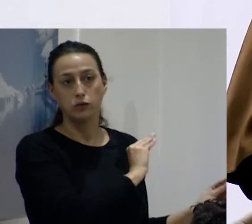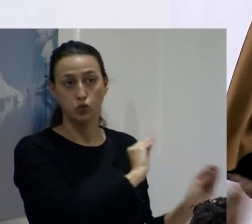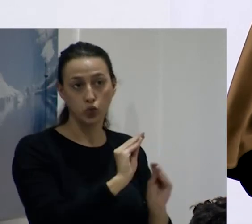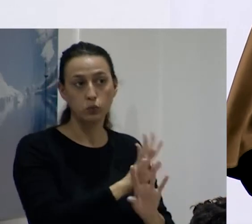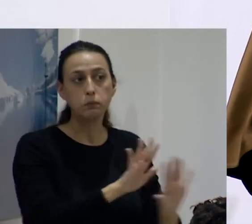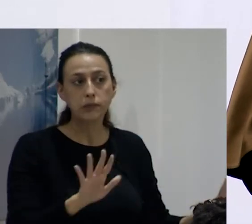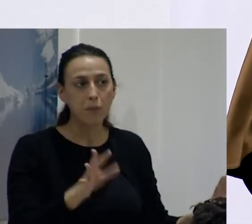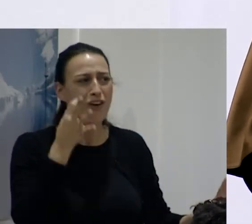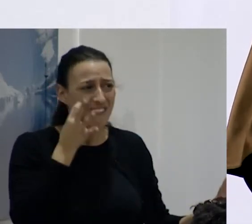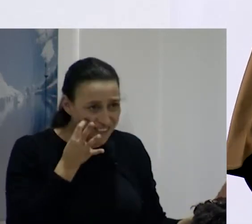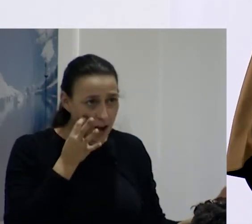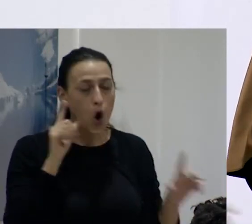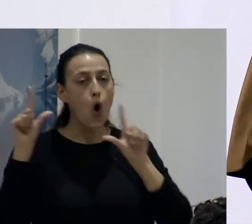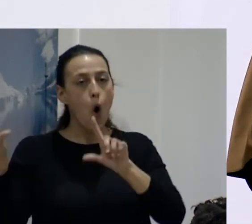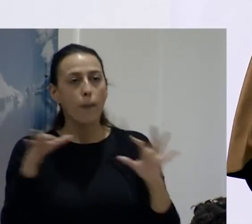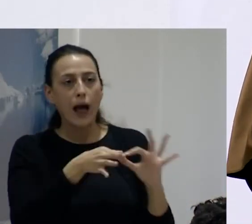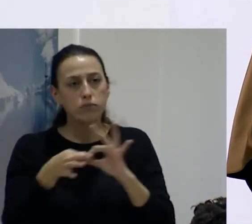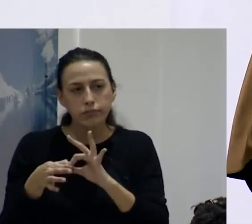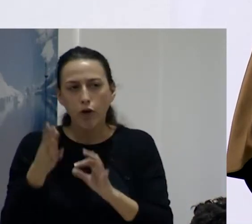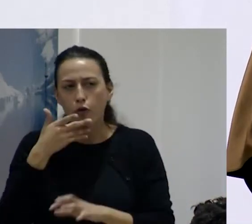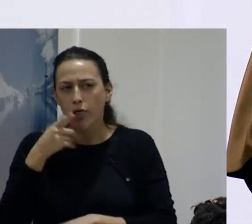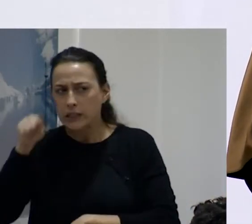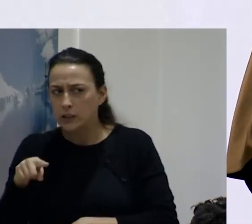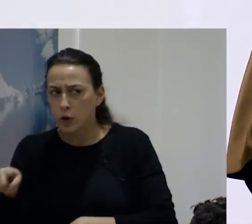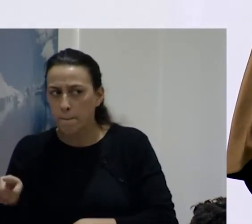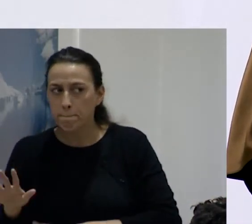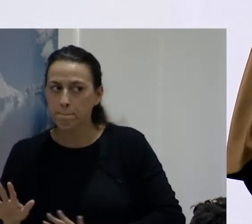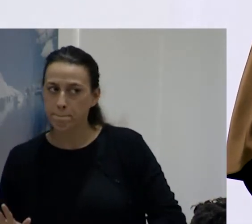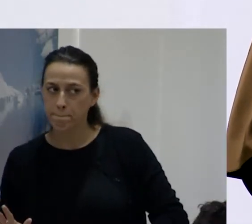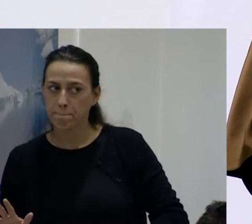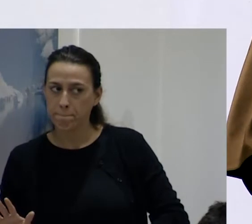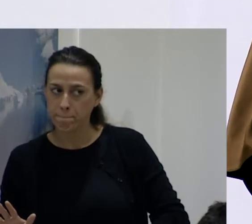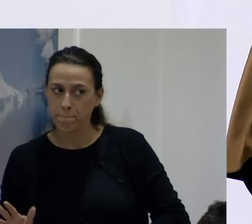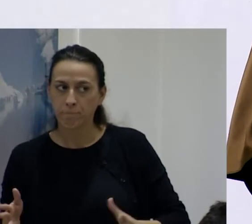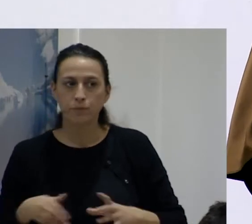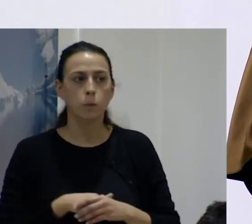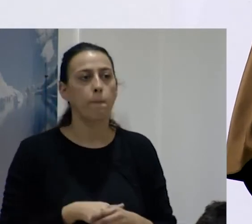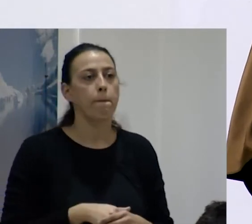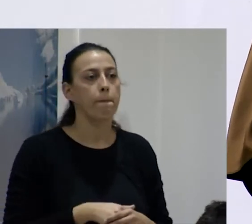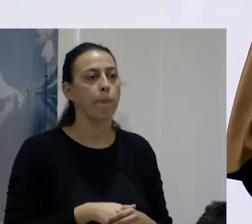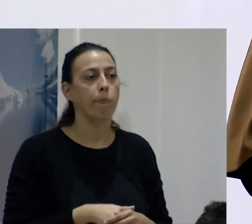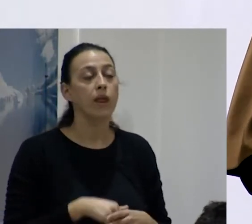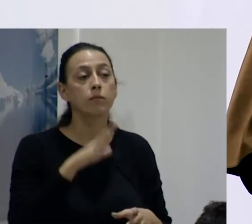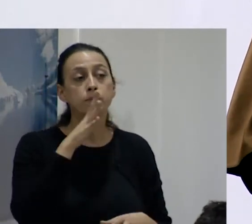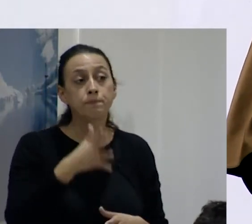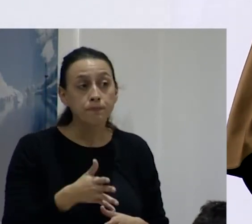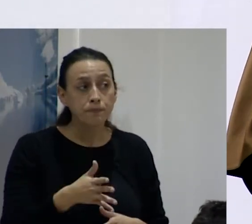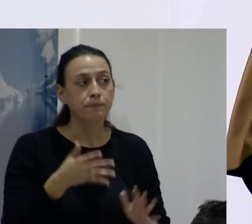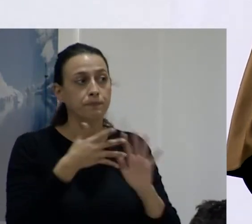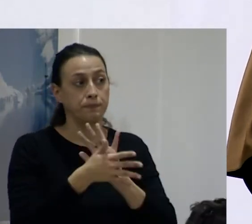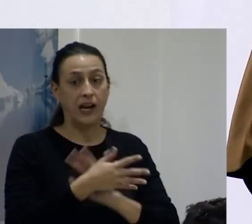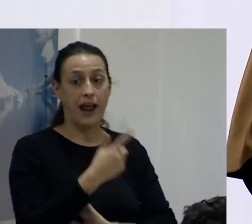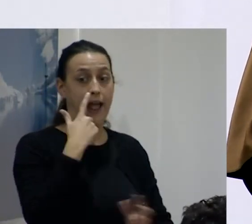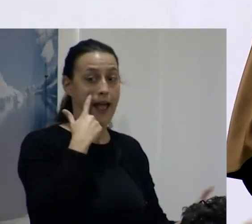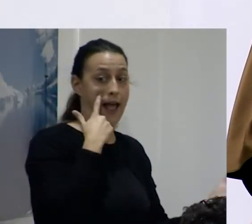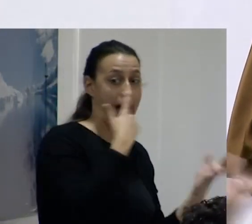característica que diferencia el saber d'art d'altres sabers històrics, i és que